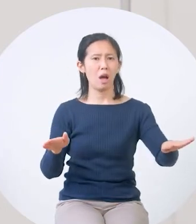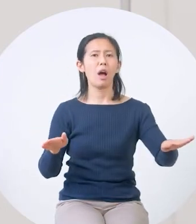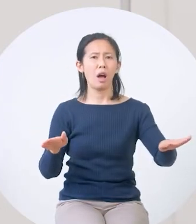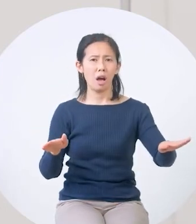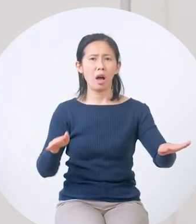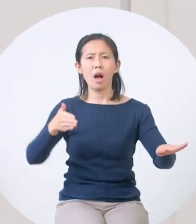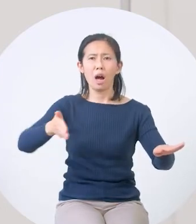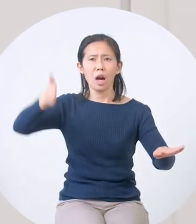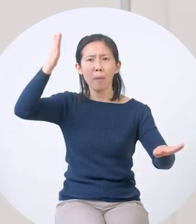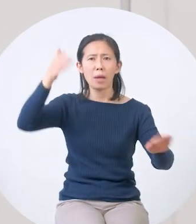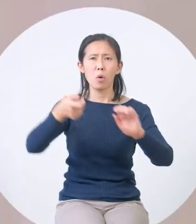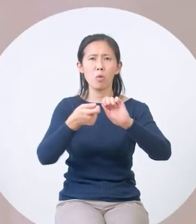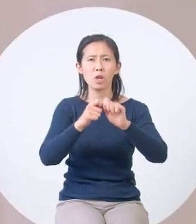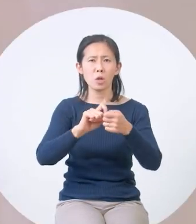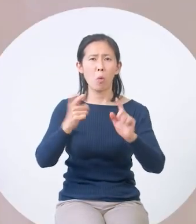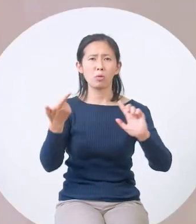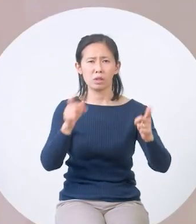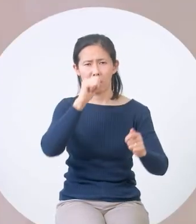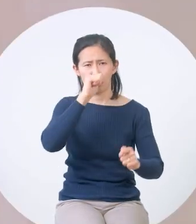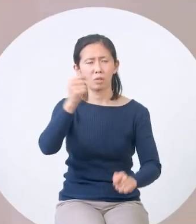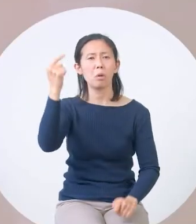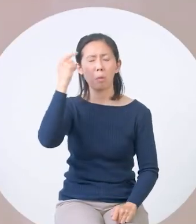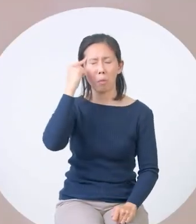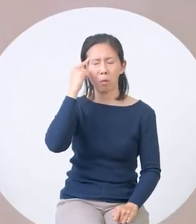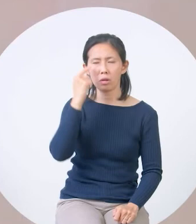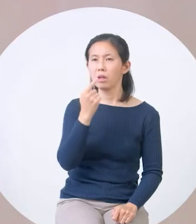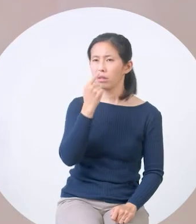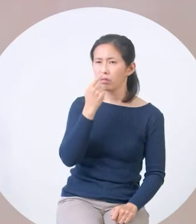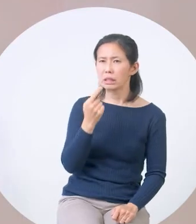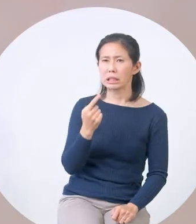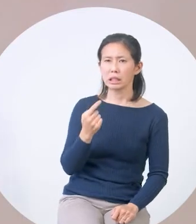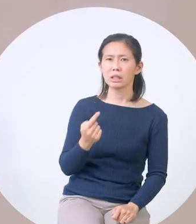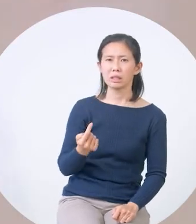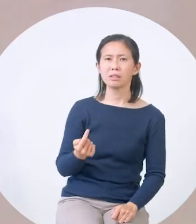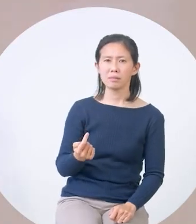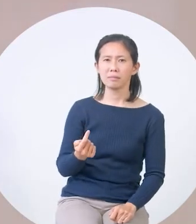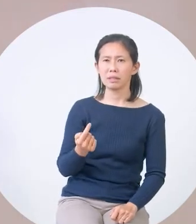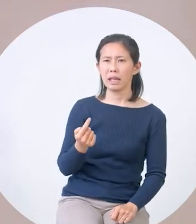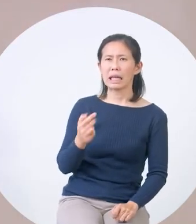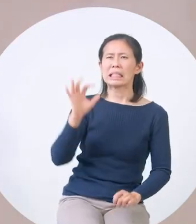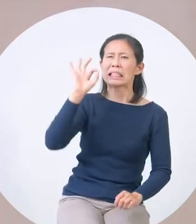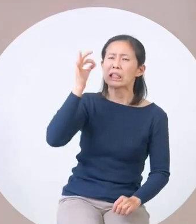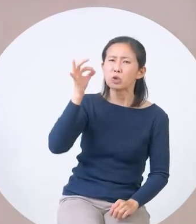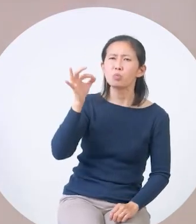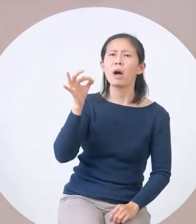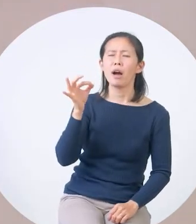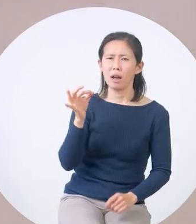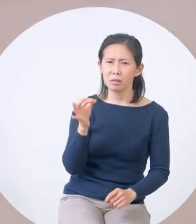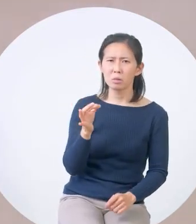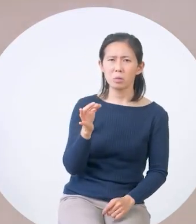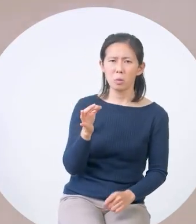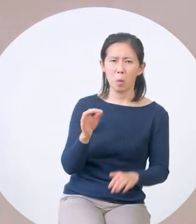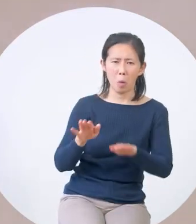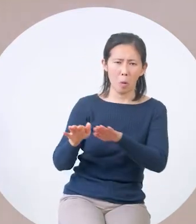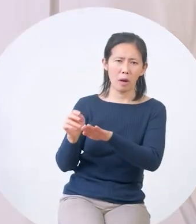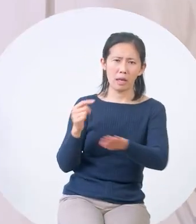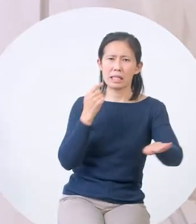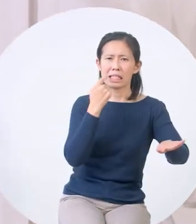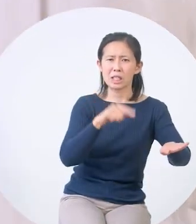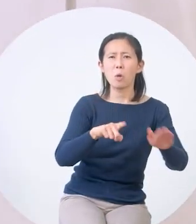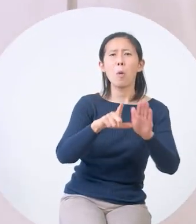を変えた方がいいんじゃないかと。 床と似たようなシルバーに白い床だと手すり見つけられないんじゃない